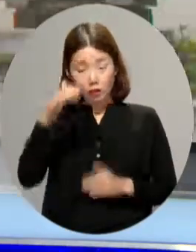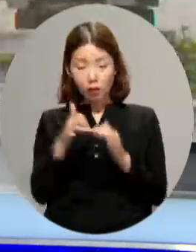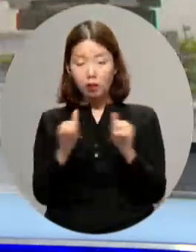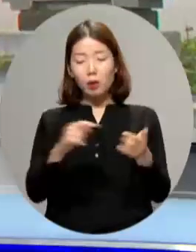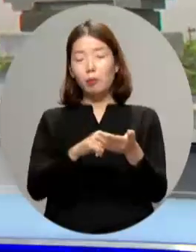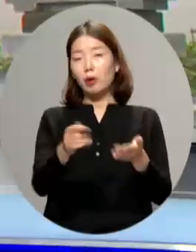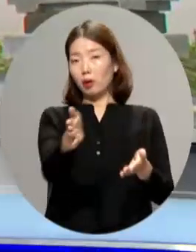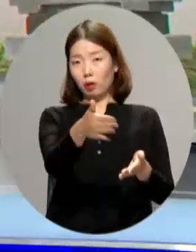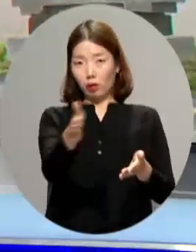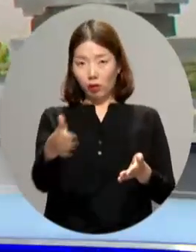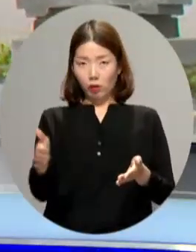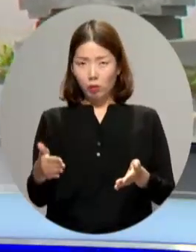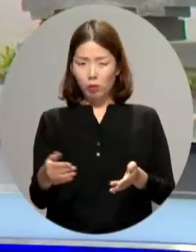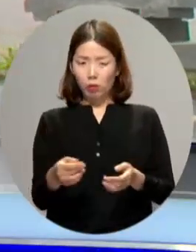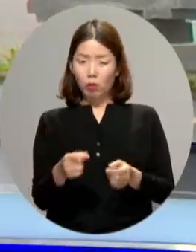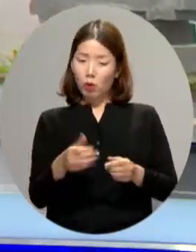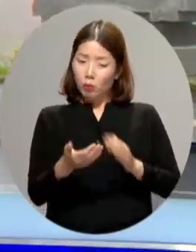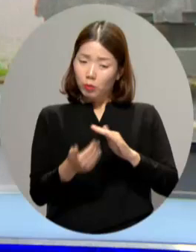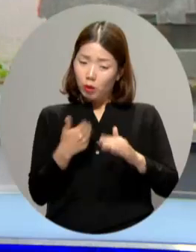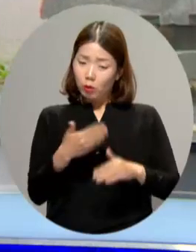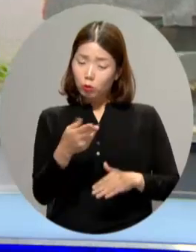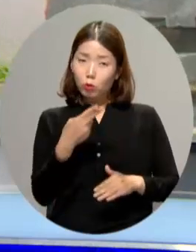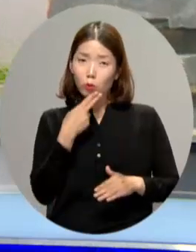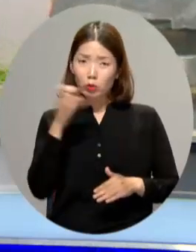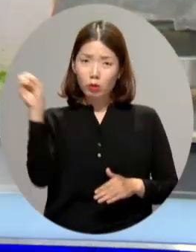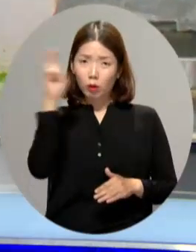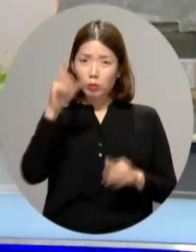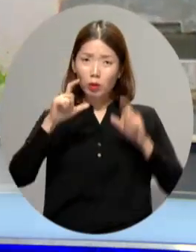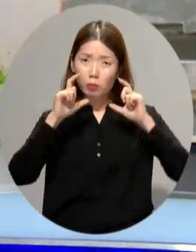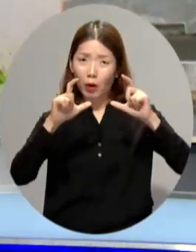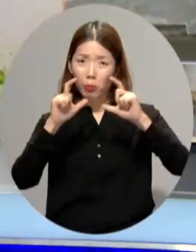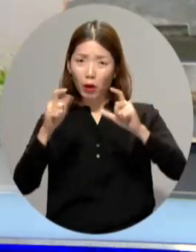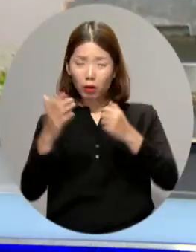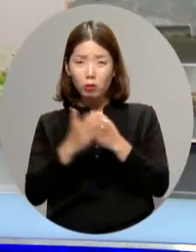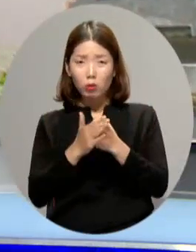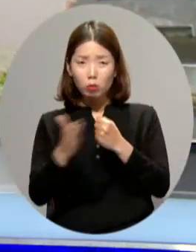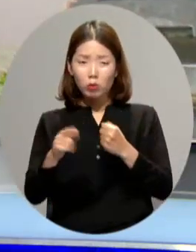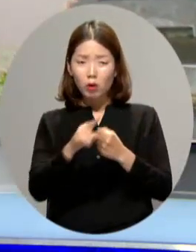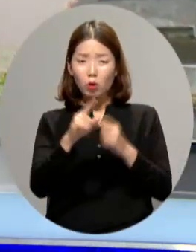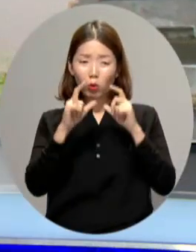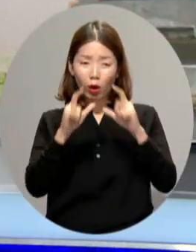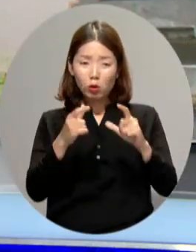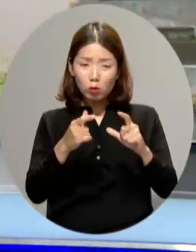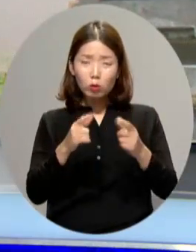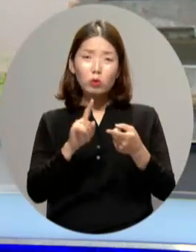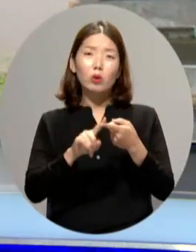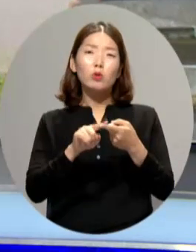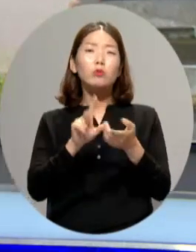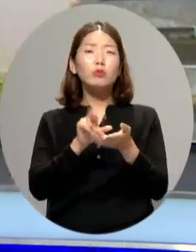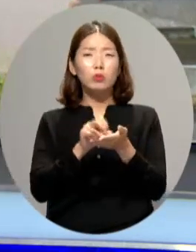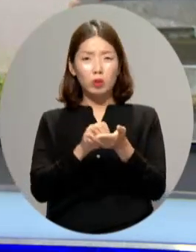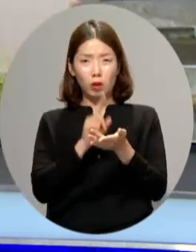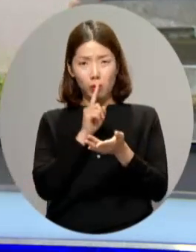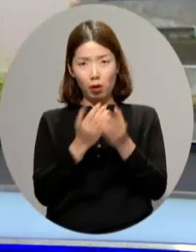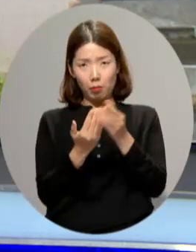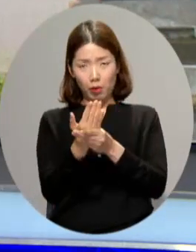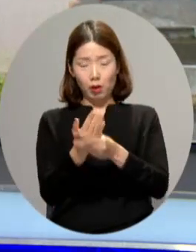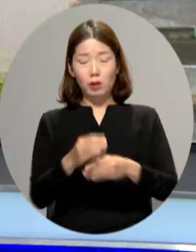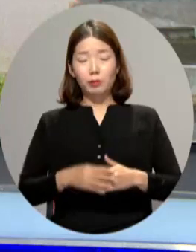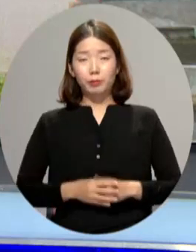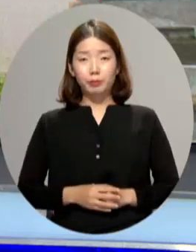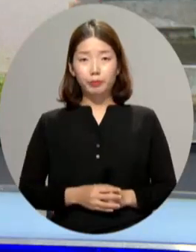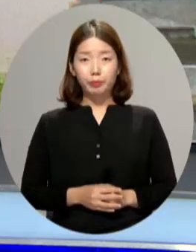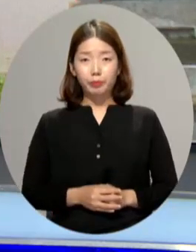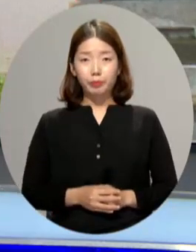인명피해는 없었지만 예비특보 없이 뒤늦게 호우특보가 발령되면서 예보사고 아니냐는 논란이 불가피해 보입니다.